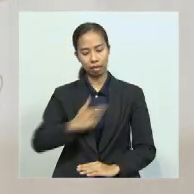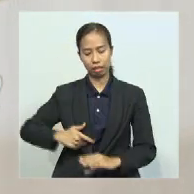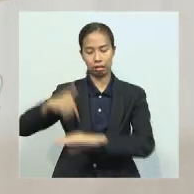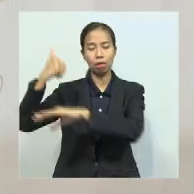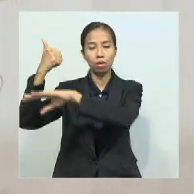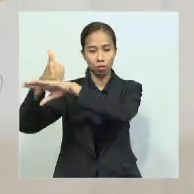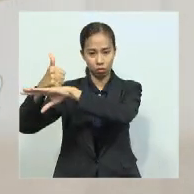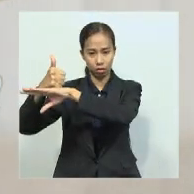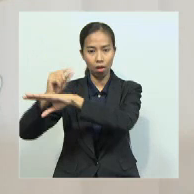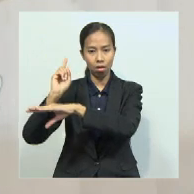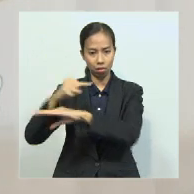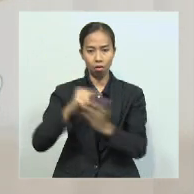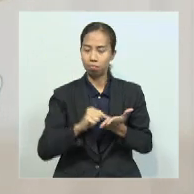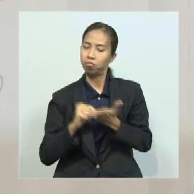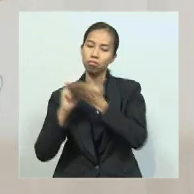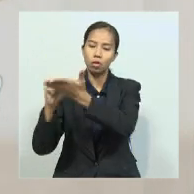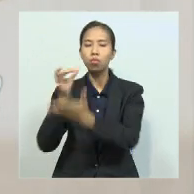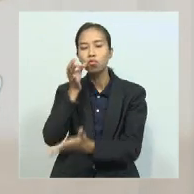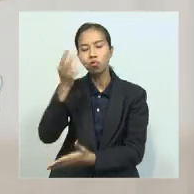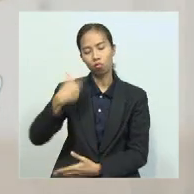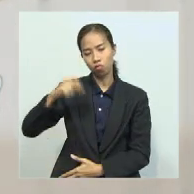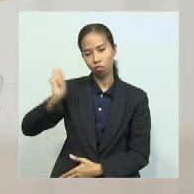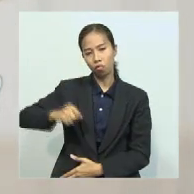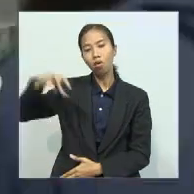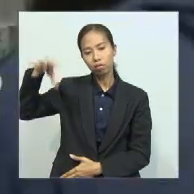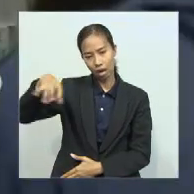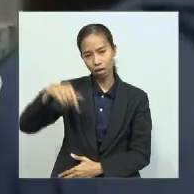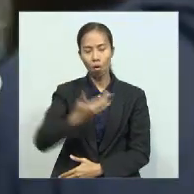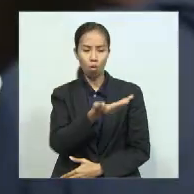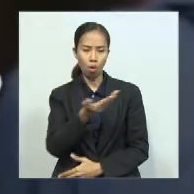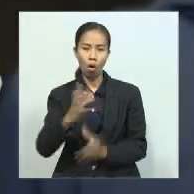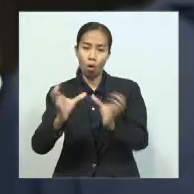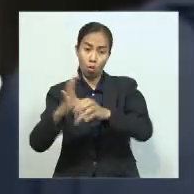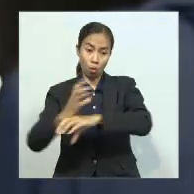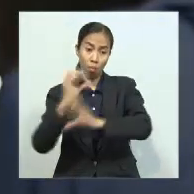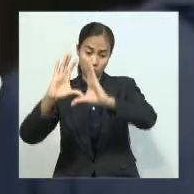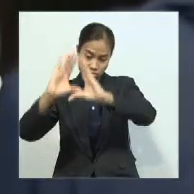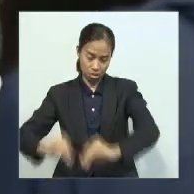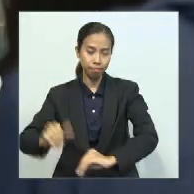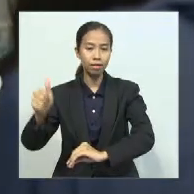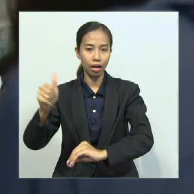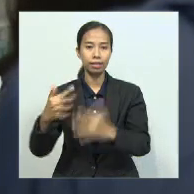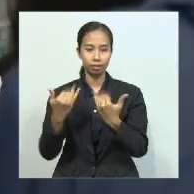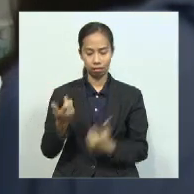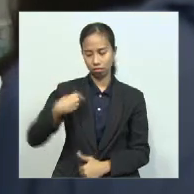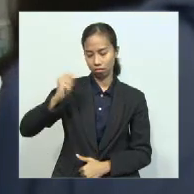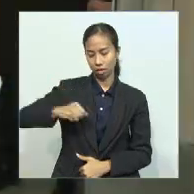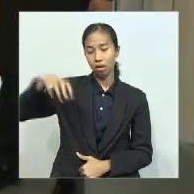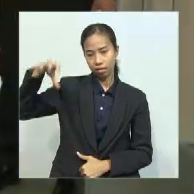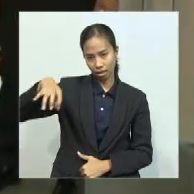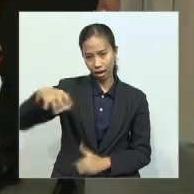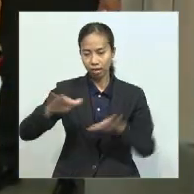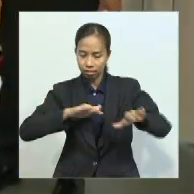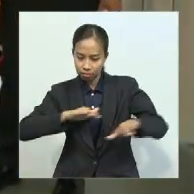รงเป็นประมุขให้ยื่นเรื่องต่อศาลรัฐธรรมนูญวินิจฉัยยุบพรรคโดยศาลรัฐธรรมนูญได้จัดเตรียมสถานที่รองรับการอ่านค